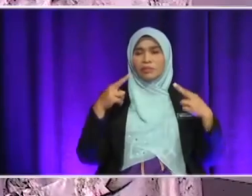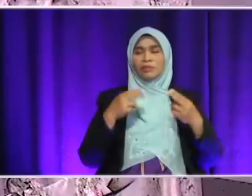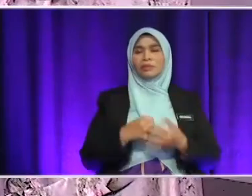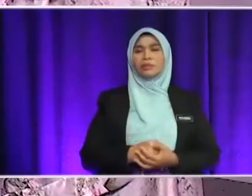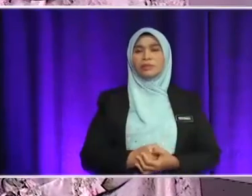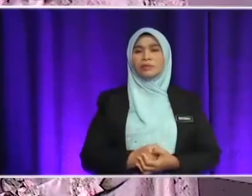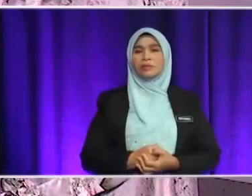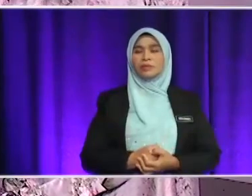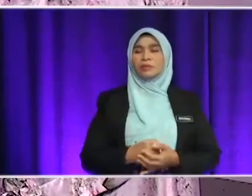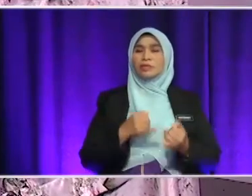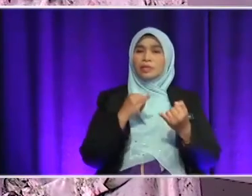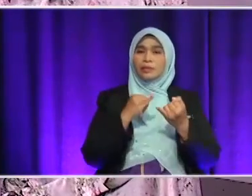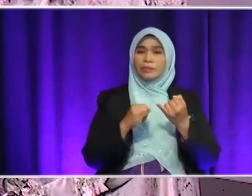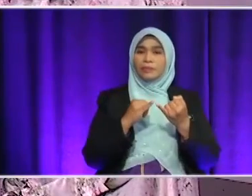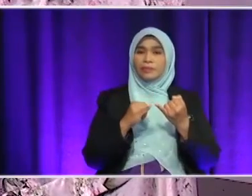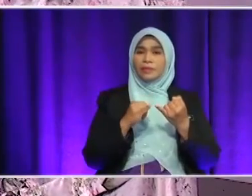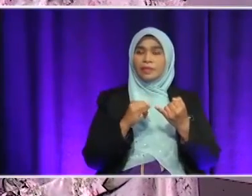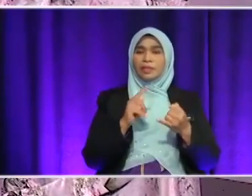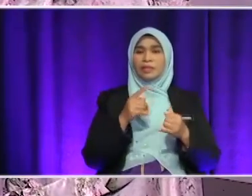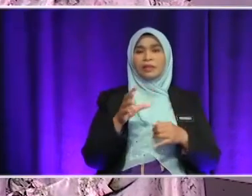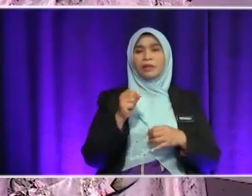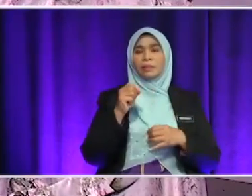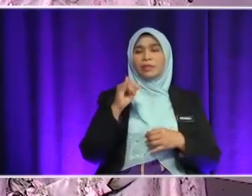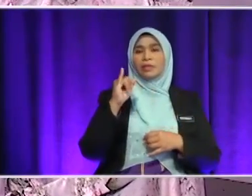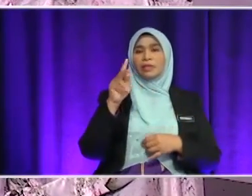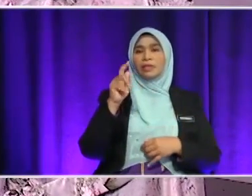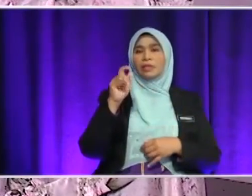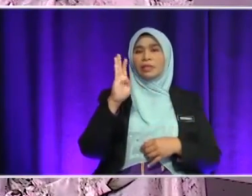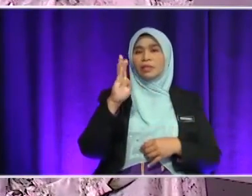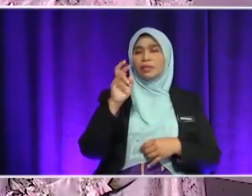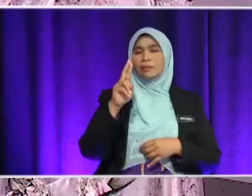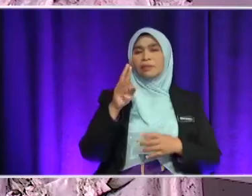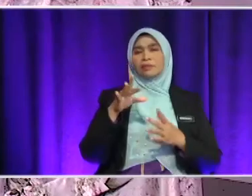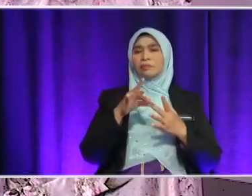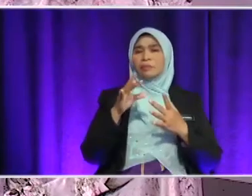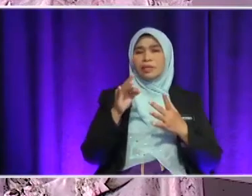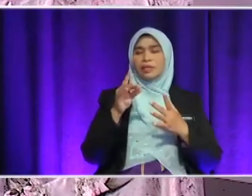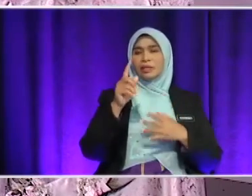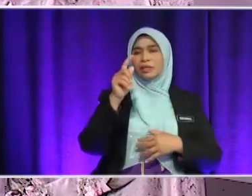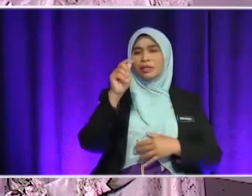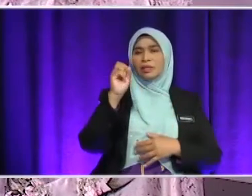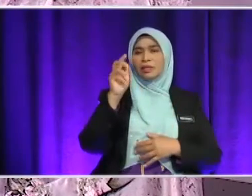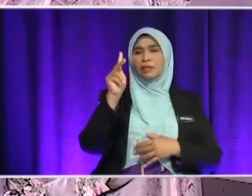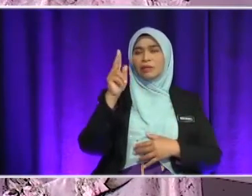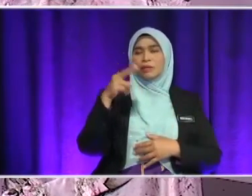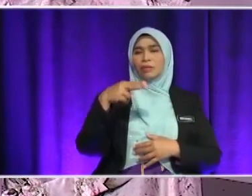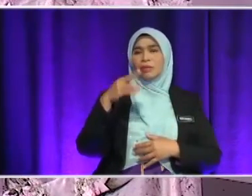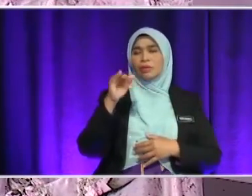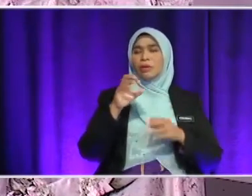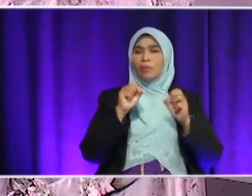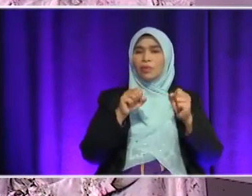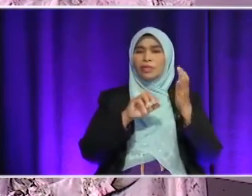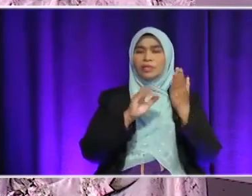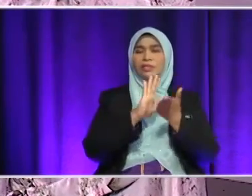rumusan dasar yang terakhirnya kita Ambillah isi bar kita Pilihlah tokoh-tokoh yang boleh dijadikan sumber inspirasi